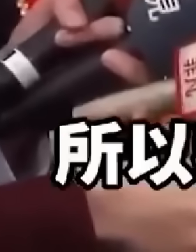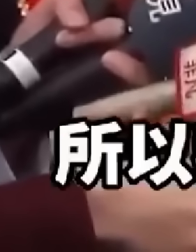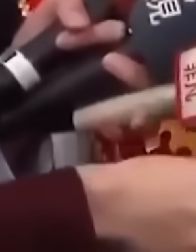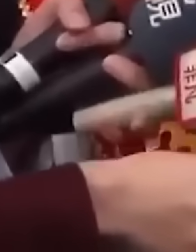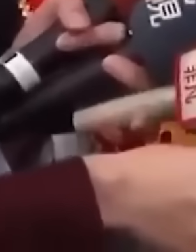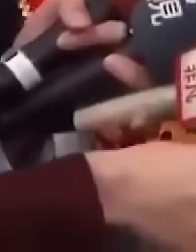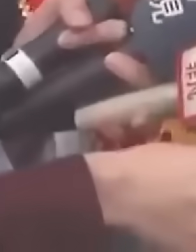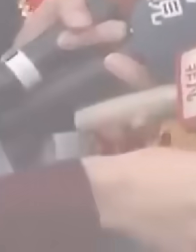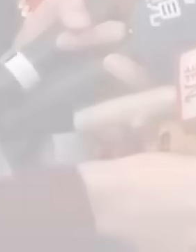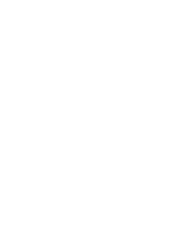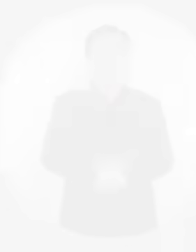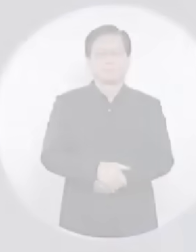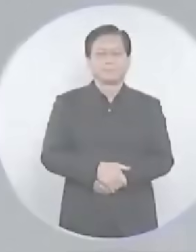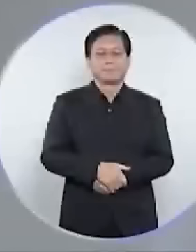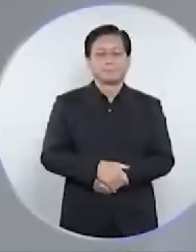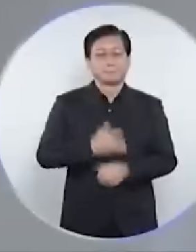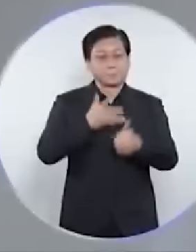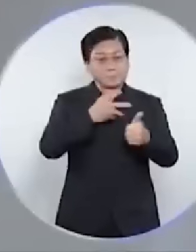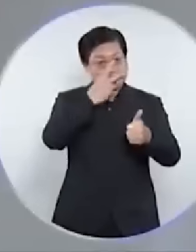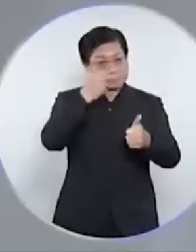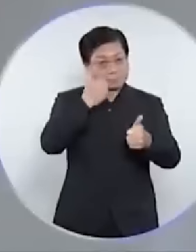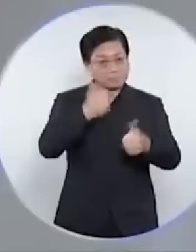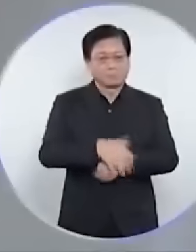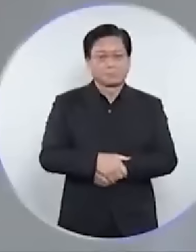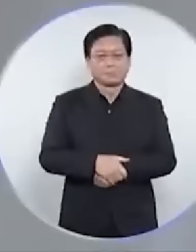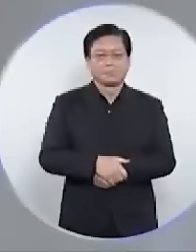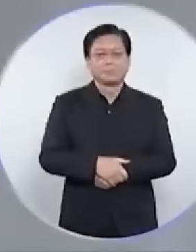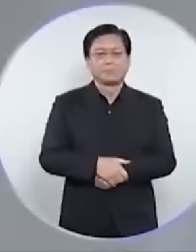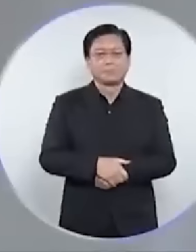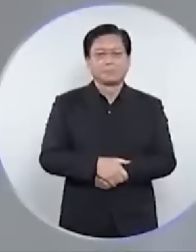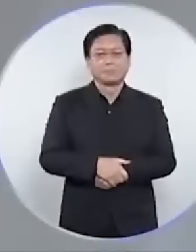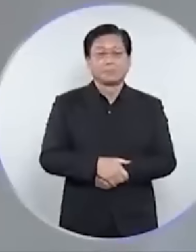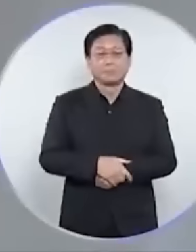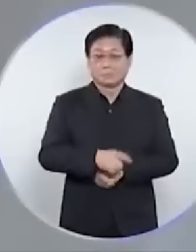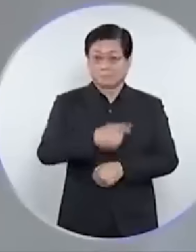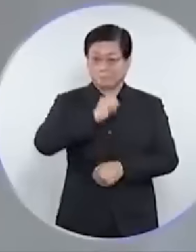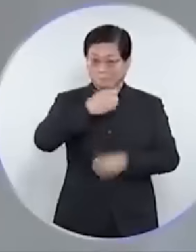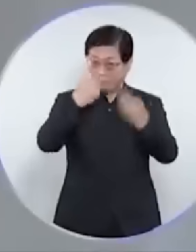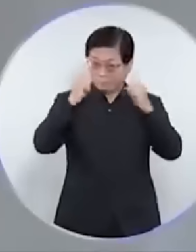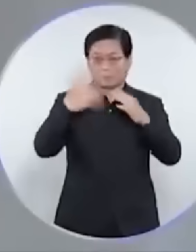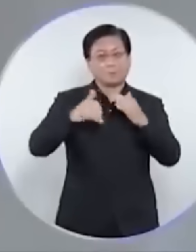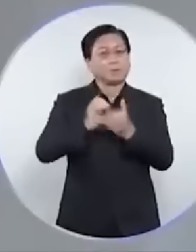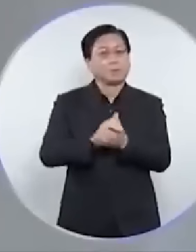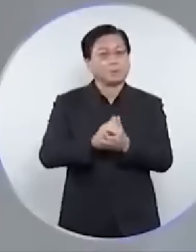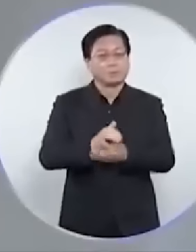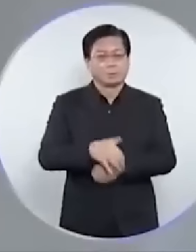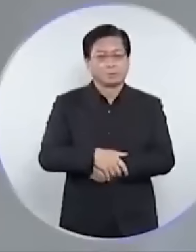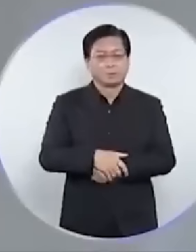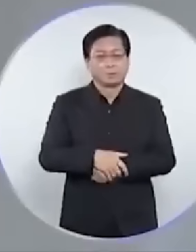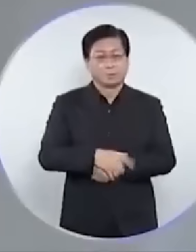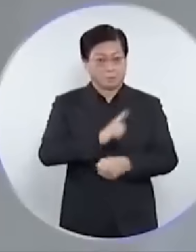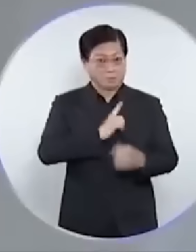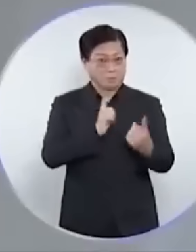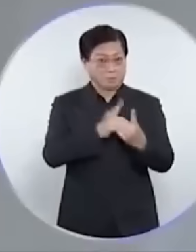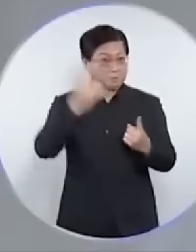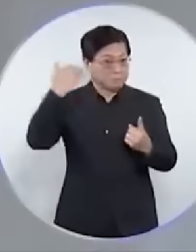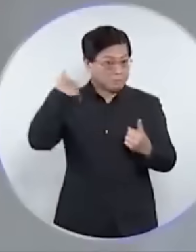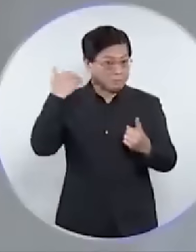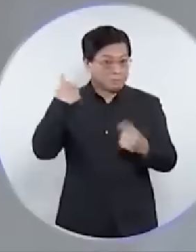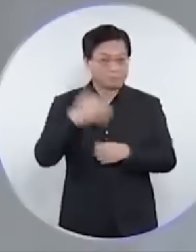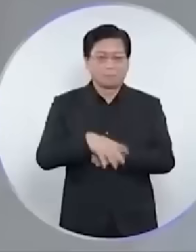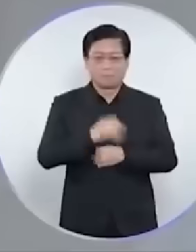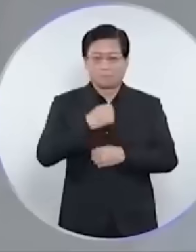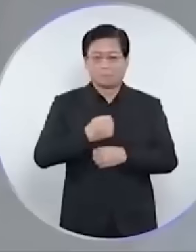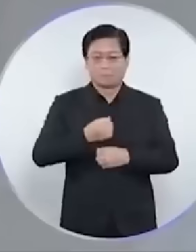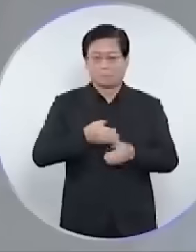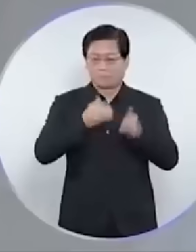就该讲了，不是现在才讲了。 请问赖清德先生哦，作为台大的校友，你对当年卡